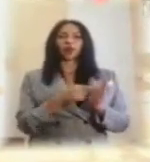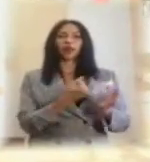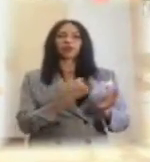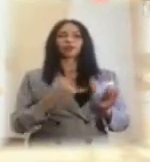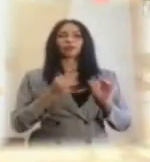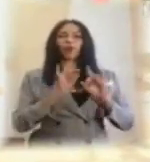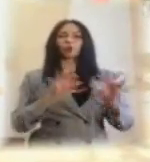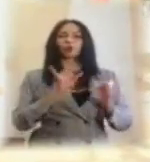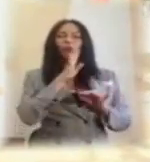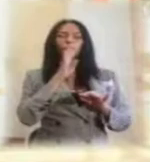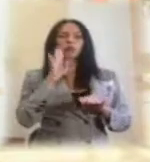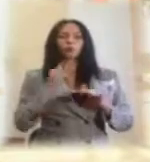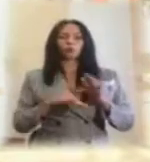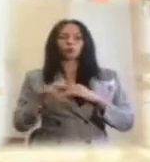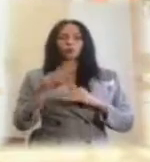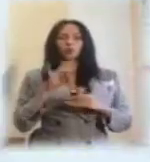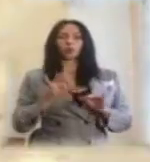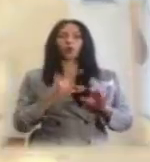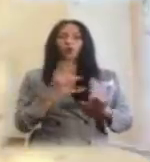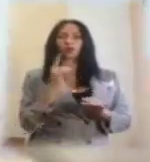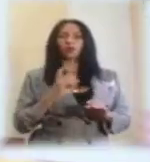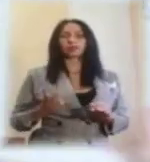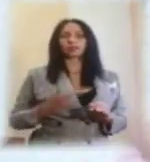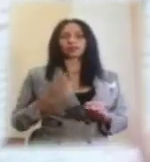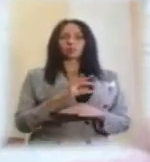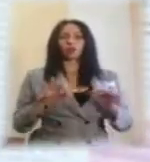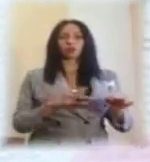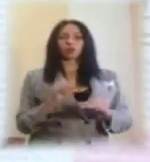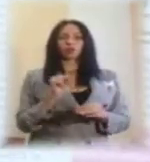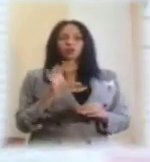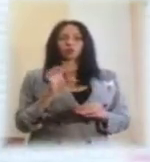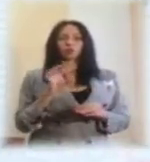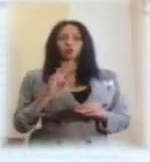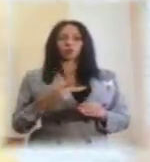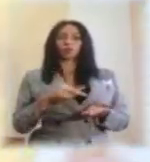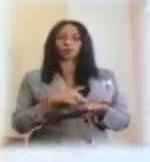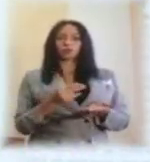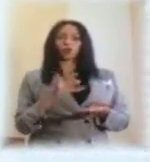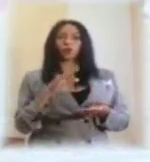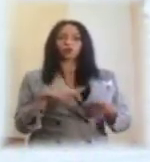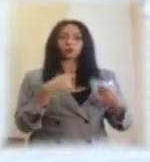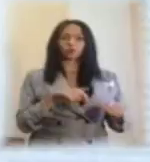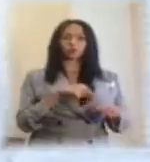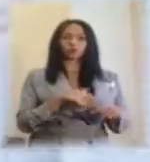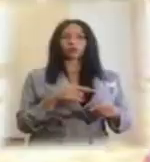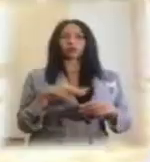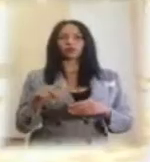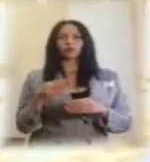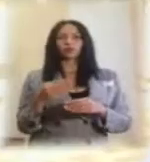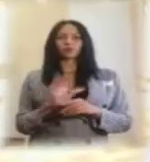декреті, говорить одна з ініціаторок проєкту Анастасія Соболь. Кошти від продажу збірки йдуть на допомогу вихованцям будинку